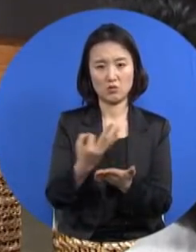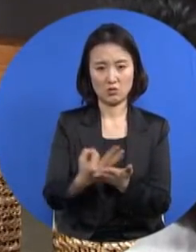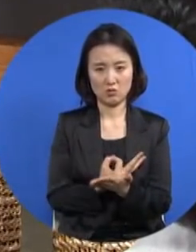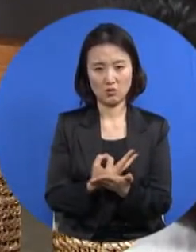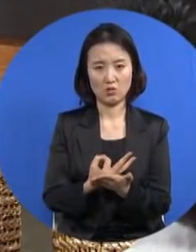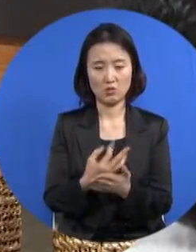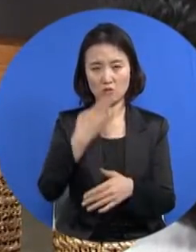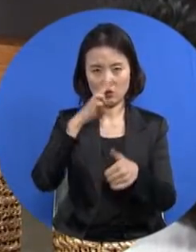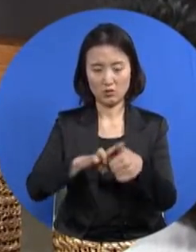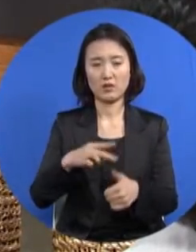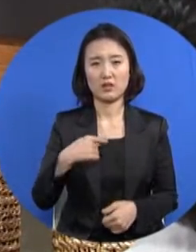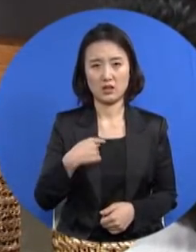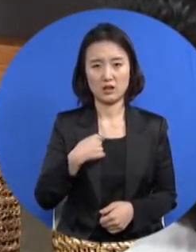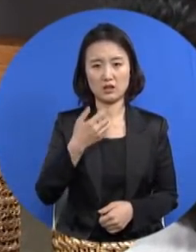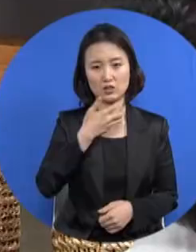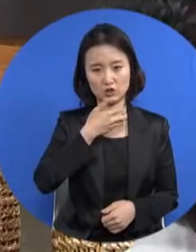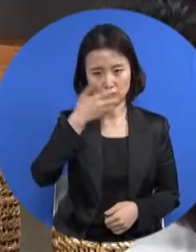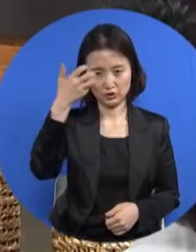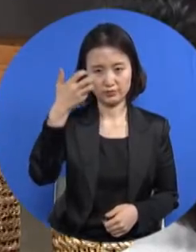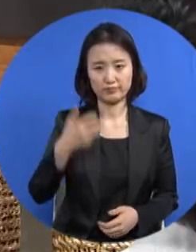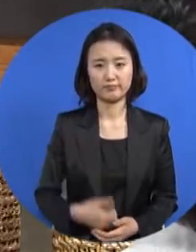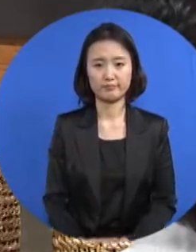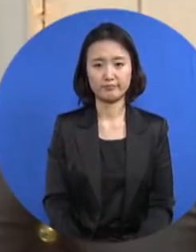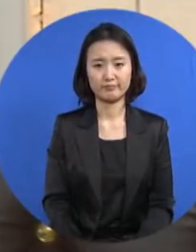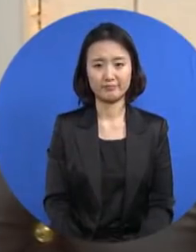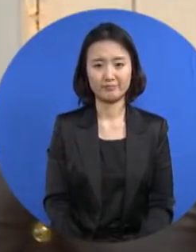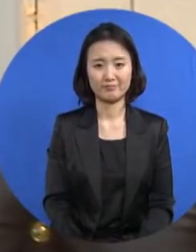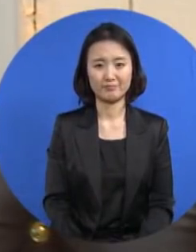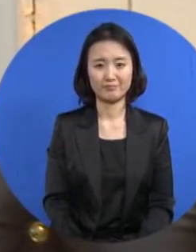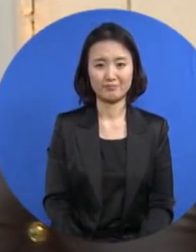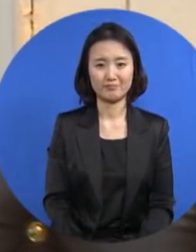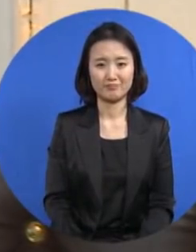매출 1조 원에 도전하는 게 이분들의 꿈이라고 합니다.